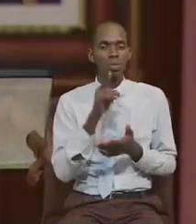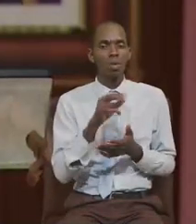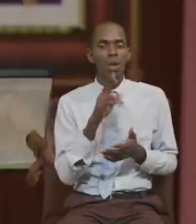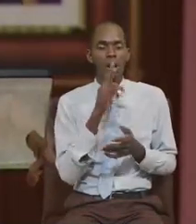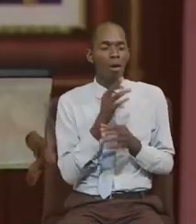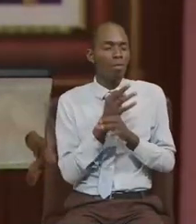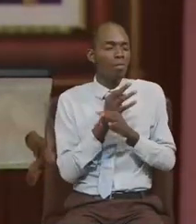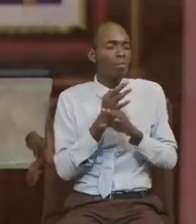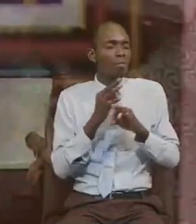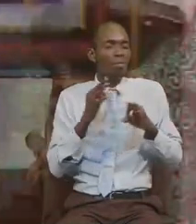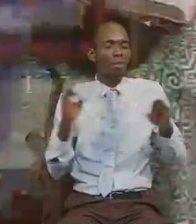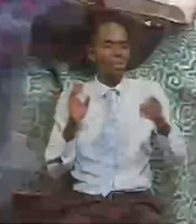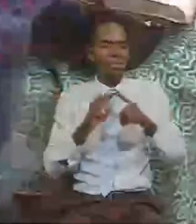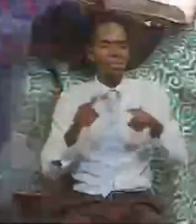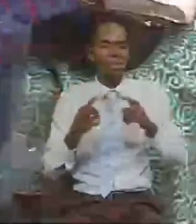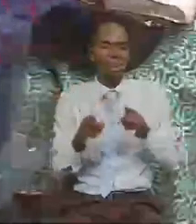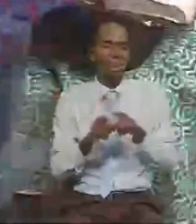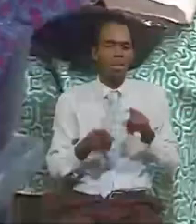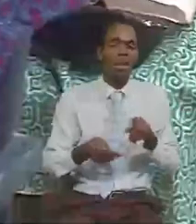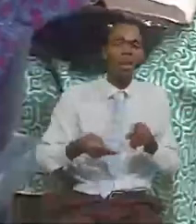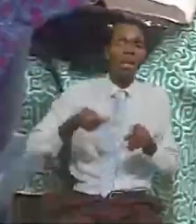aller plus haut que tu le souhaites.